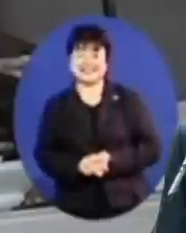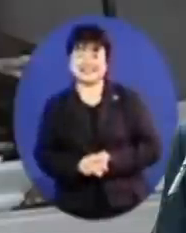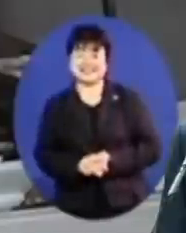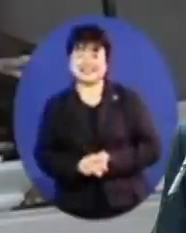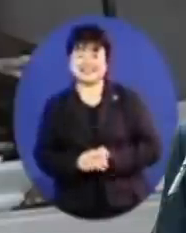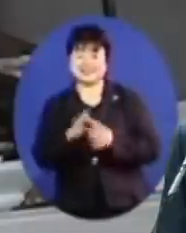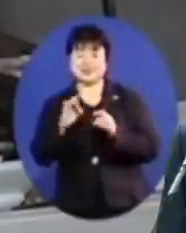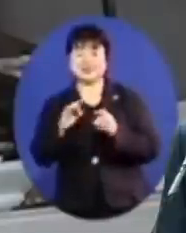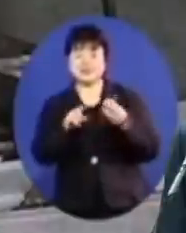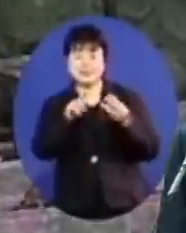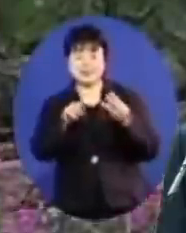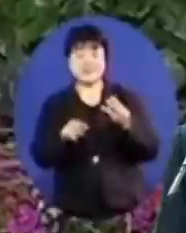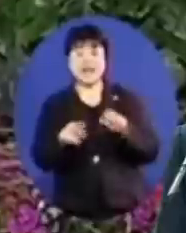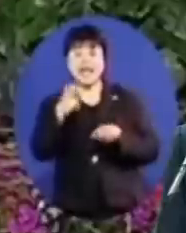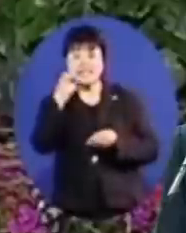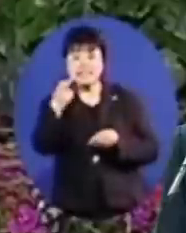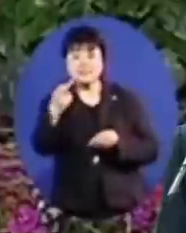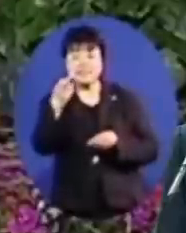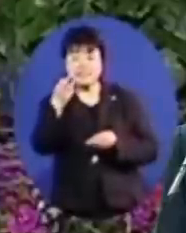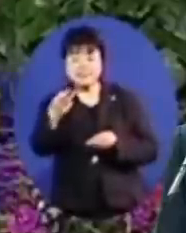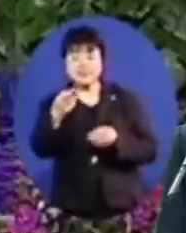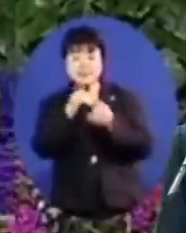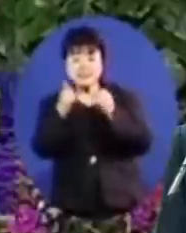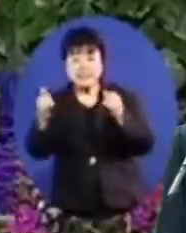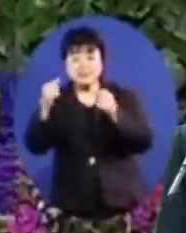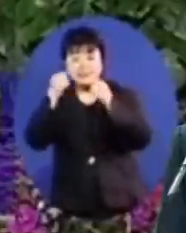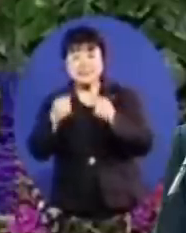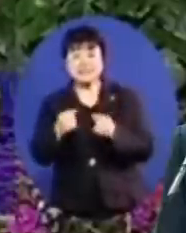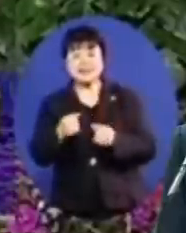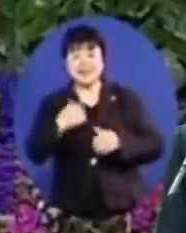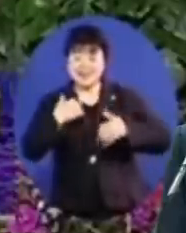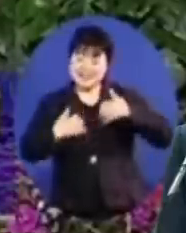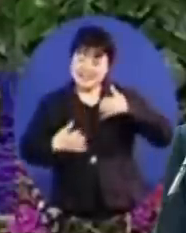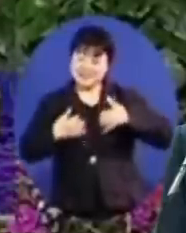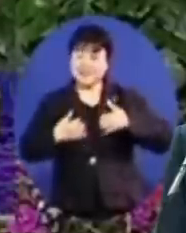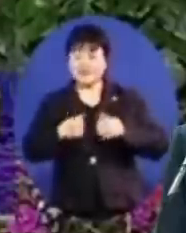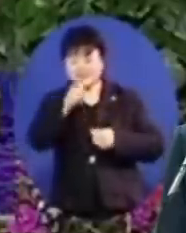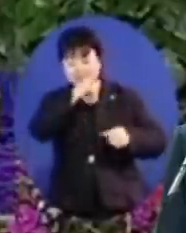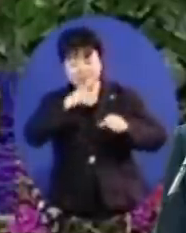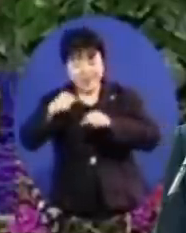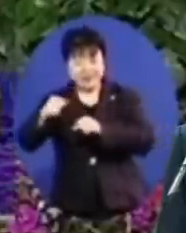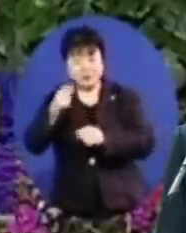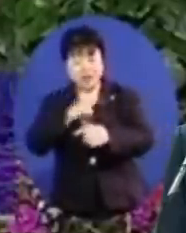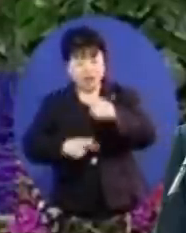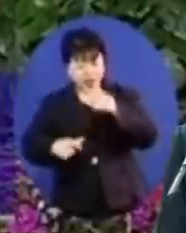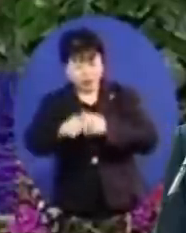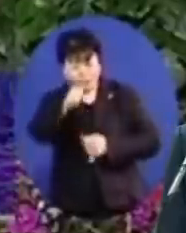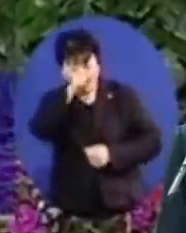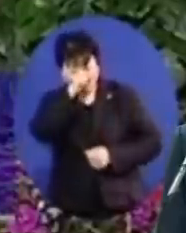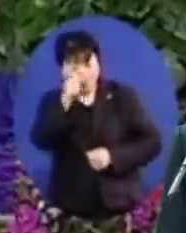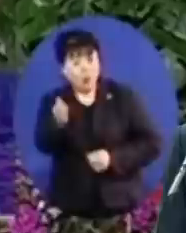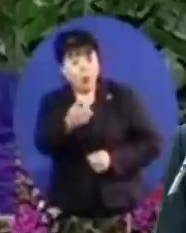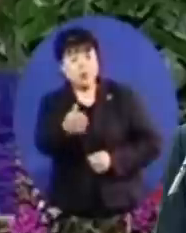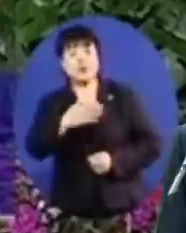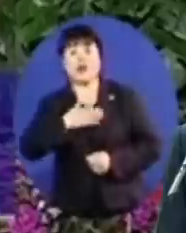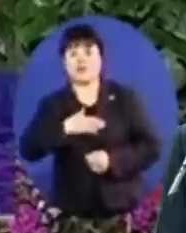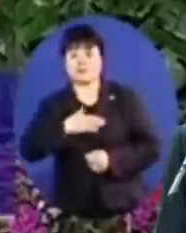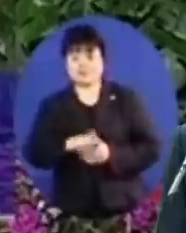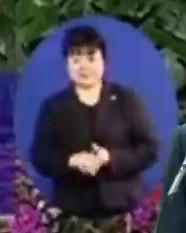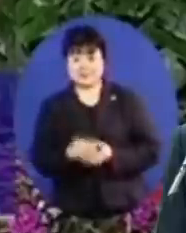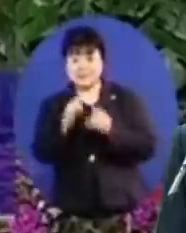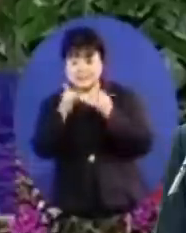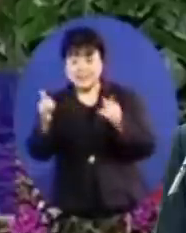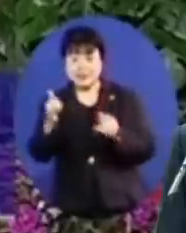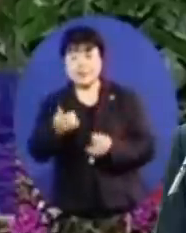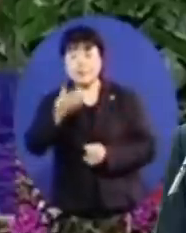전도서 3장 12절로 13절에 사람들이 사는 동안에 기뻐하며 선을 행하는 것보다 더 나은 것이 없는 줄을 내가 알았고